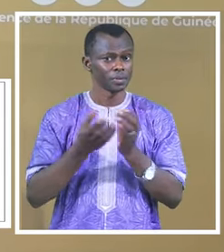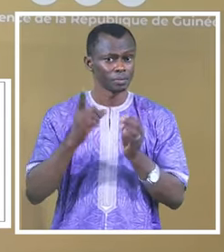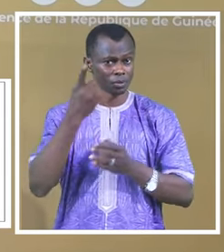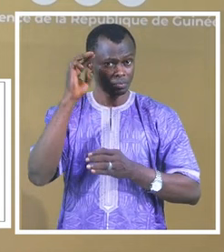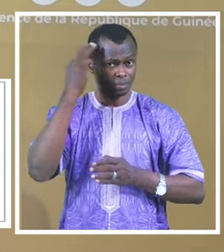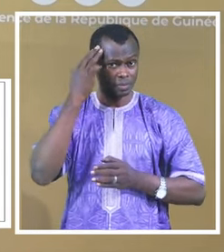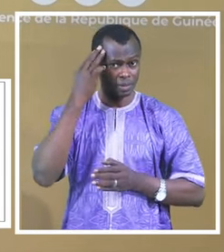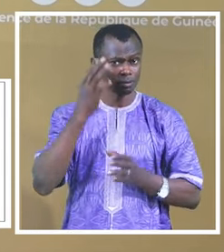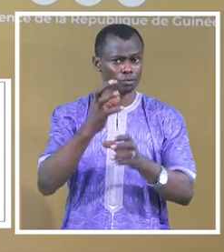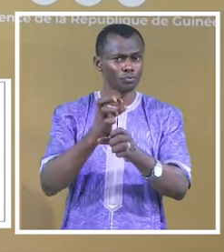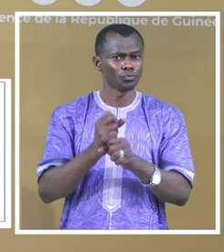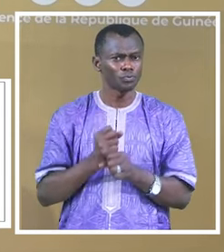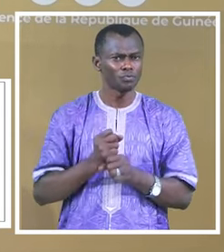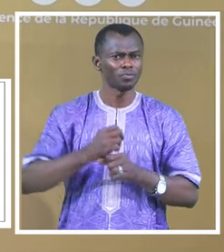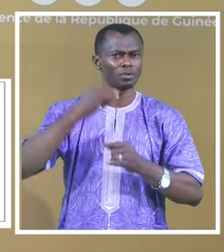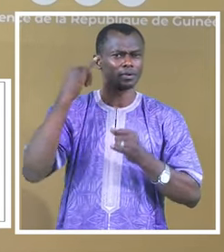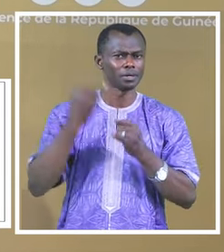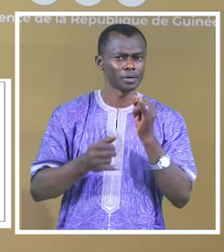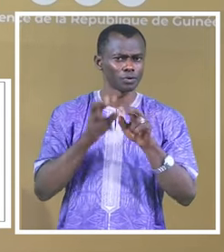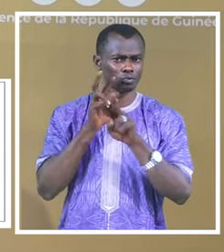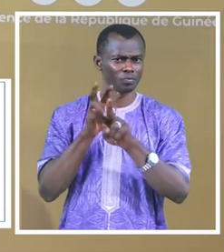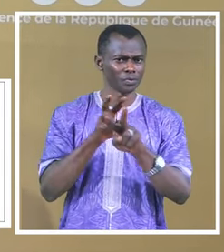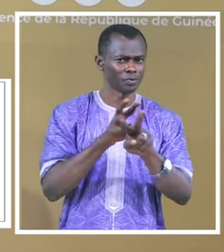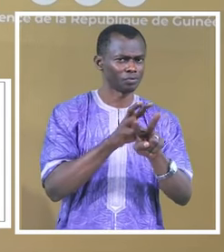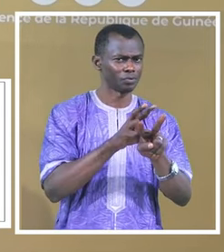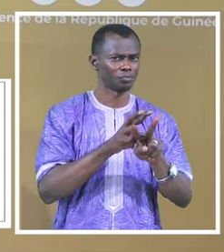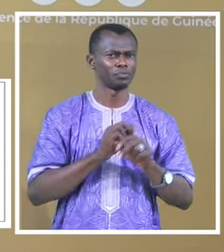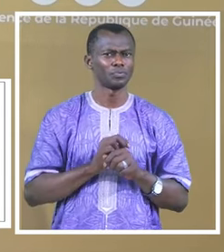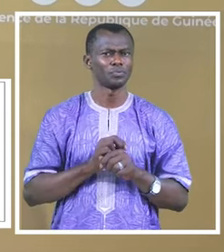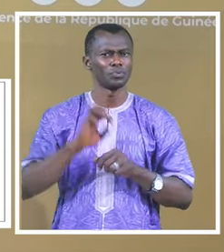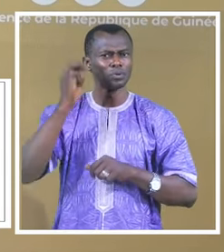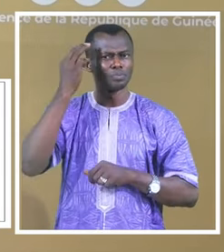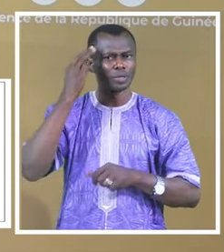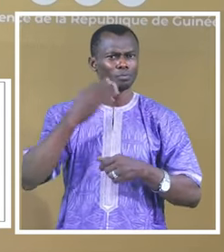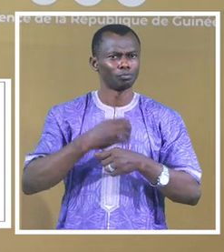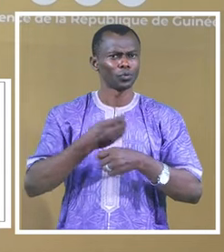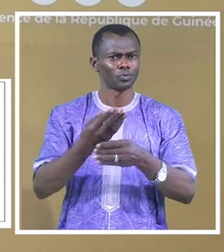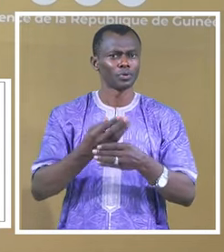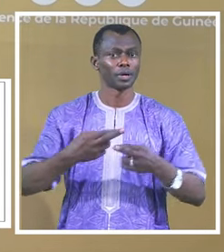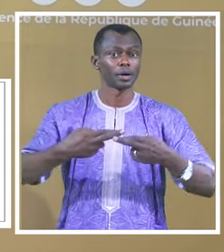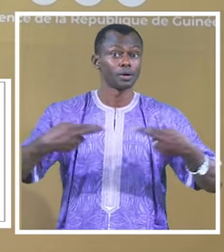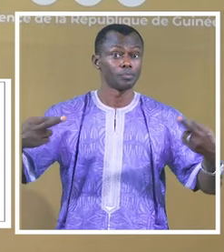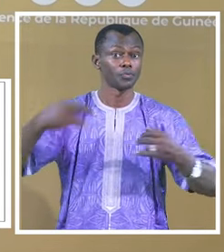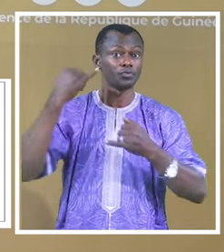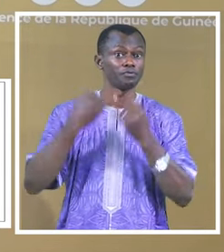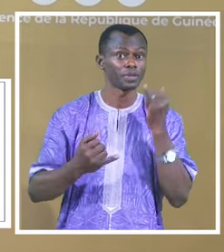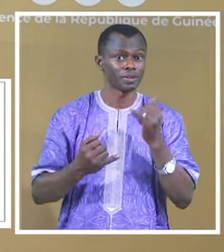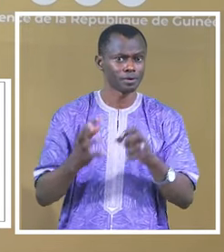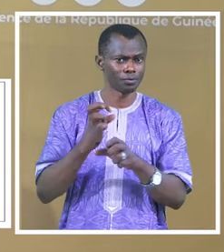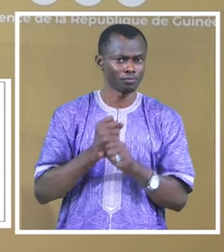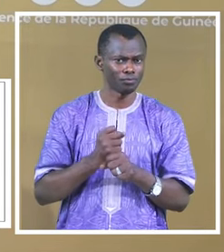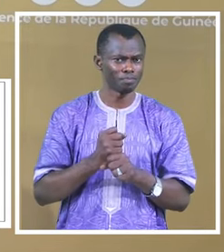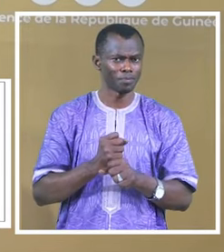des départements ministériels et produire un rapport final de synthèse à l'intention du Premier ministre pour